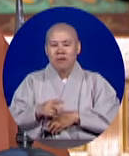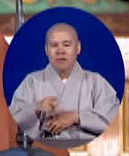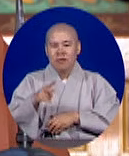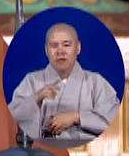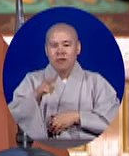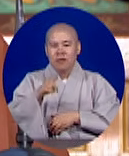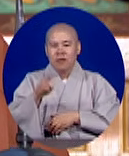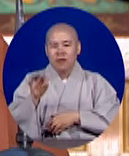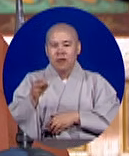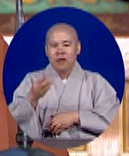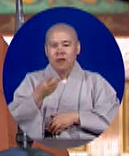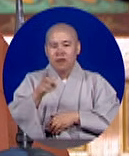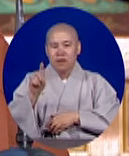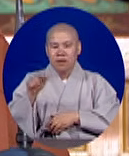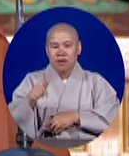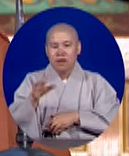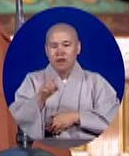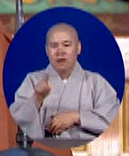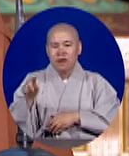상락아정이다. 이래요.